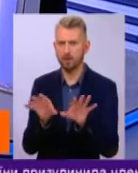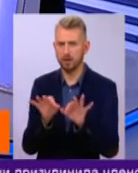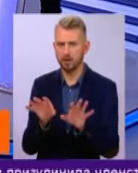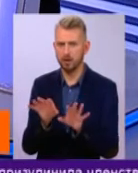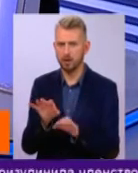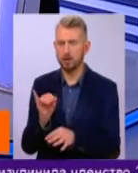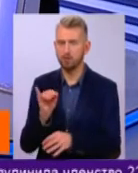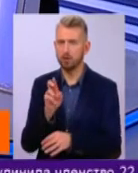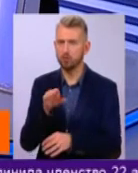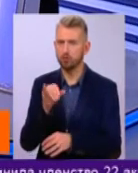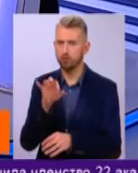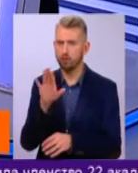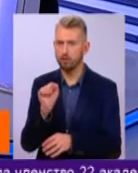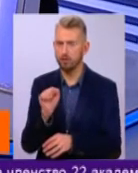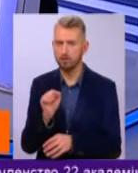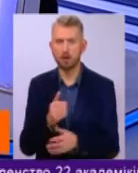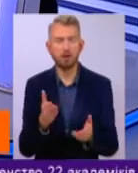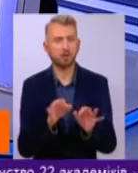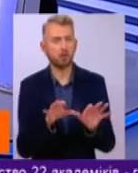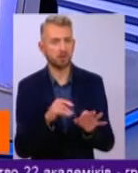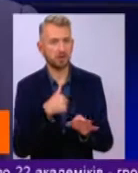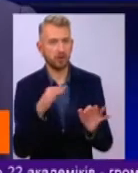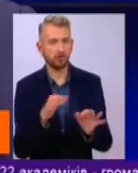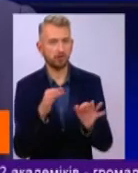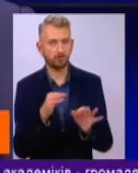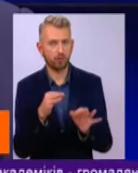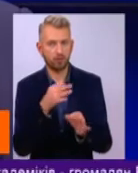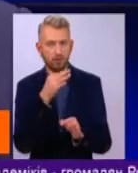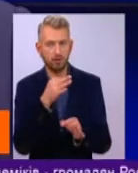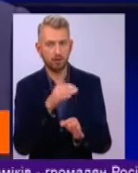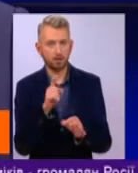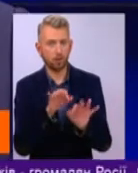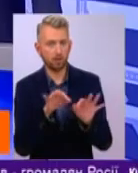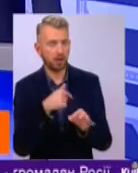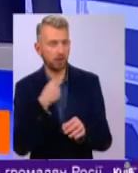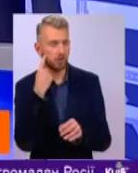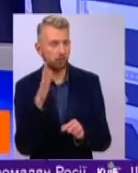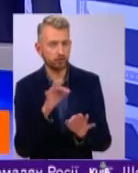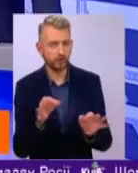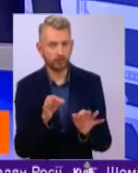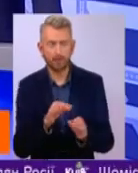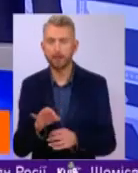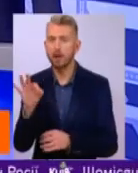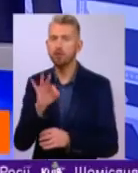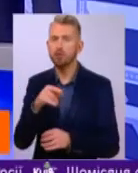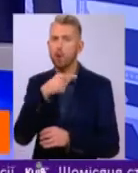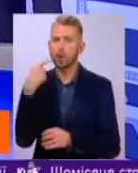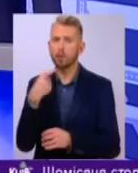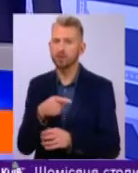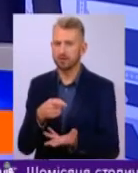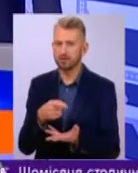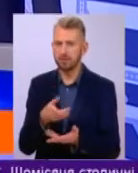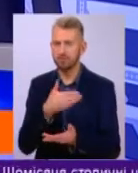нашого Юрія Бутусова. А які коментарі? Я нічого. Отже, з коментаря не почув. Так. Щодо російського сліду,